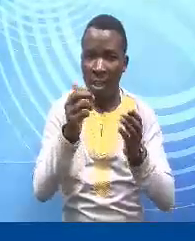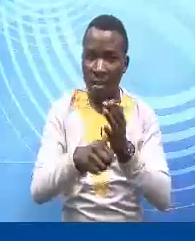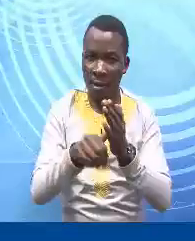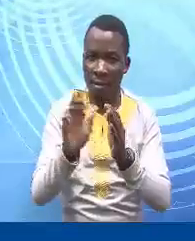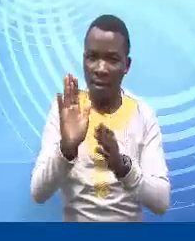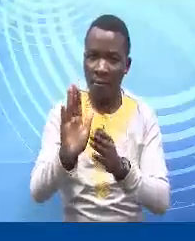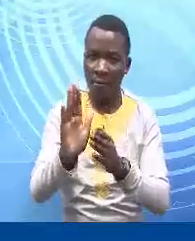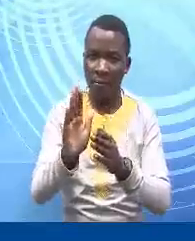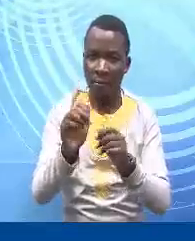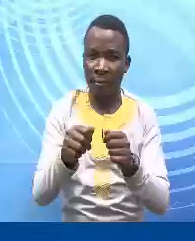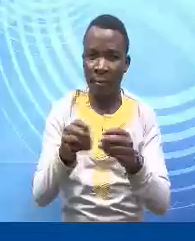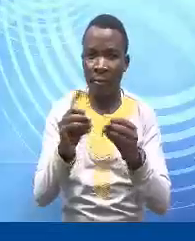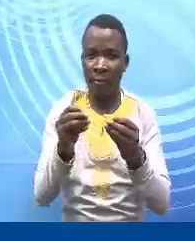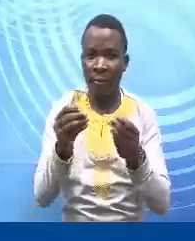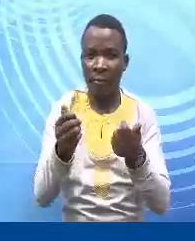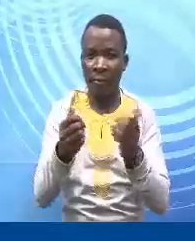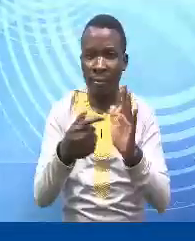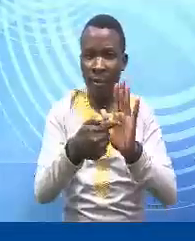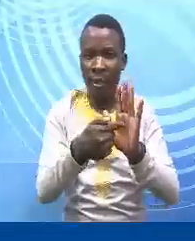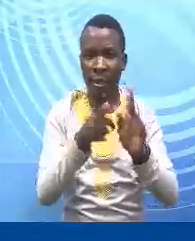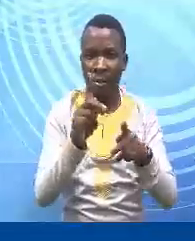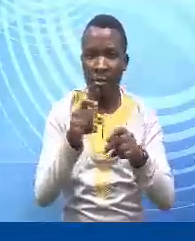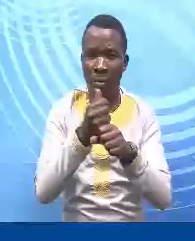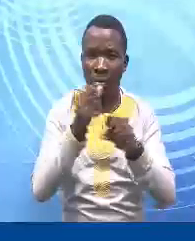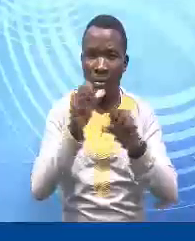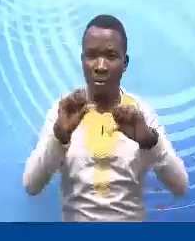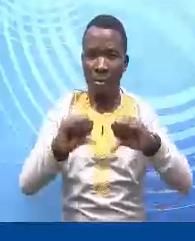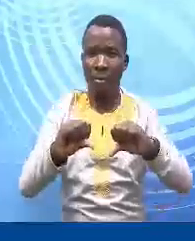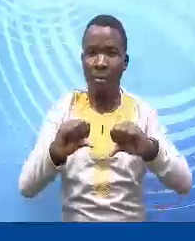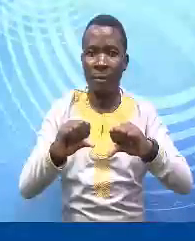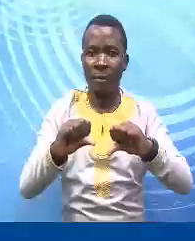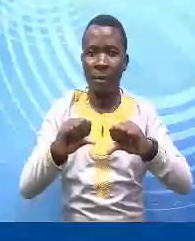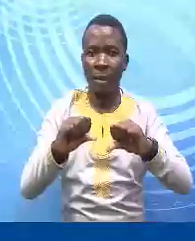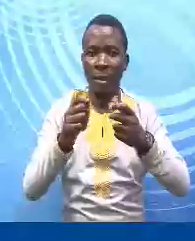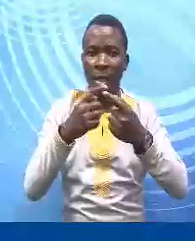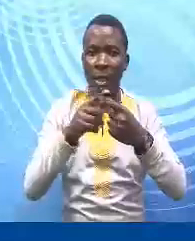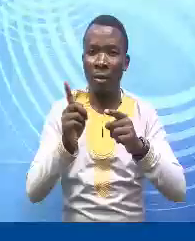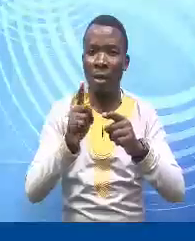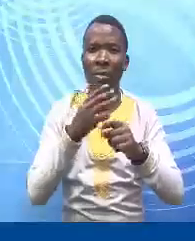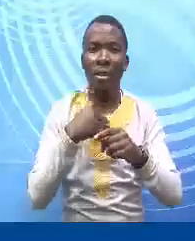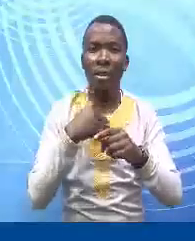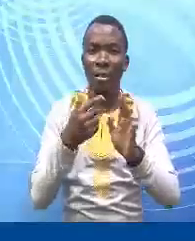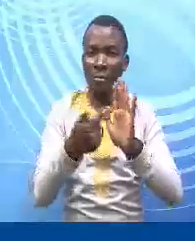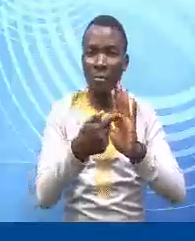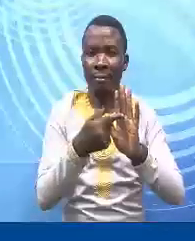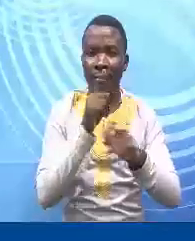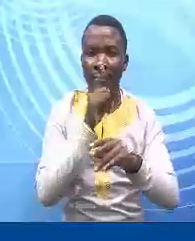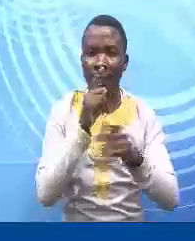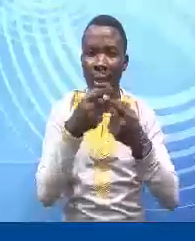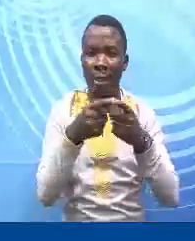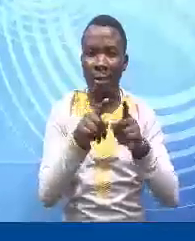byaturuka kuri bo bagaragaje babahemukiye ariko ntibajya bashaka kubigaragaza hasika hose